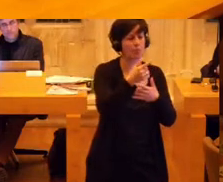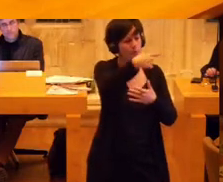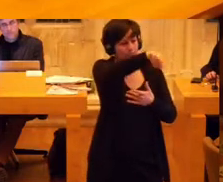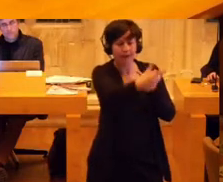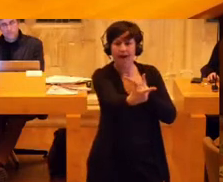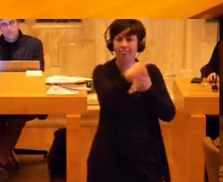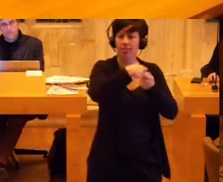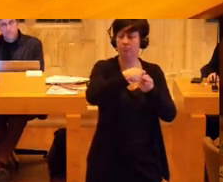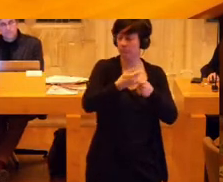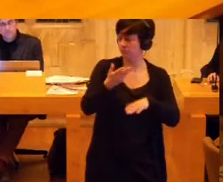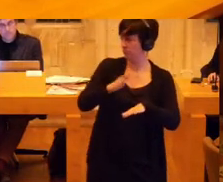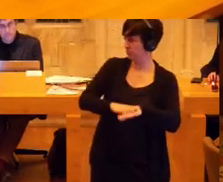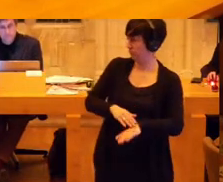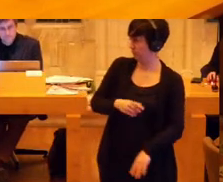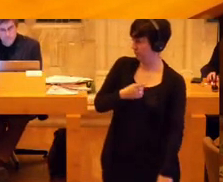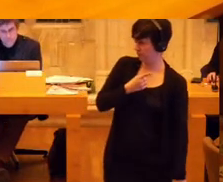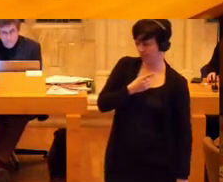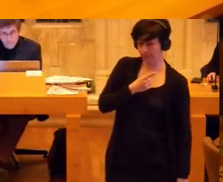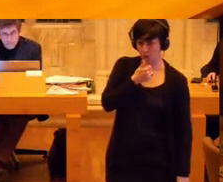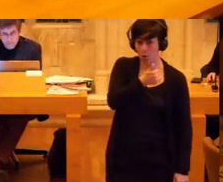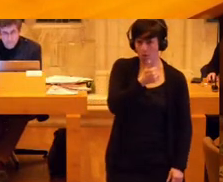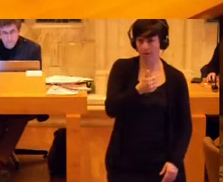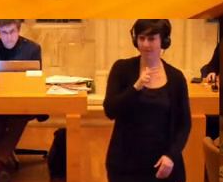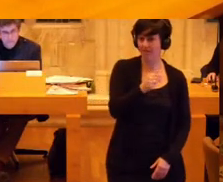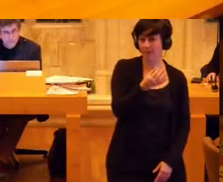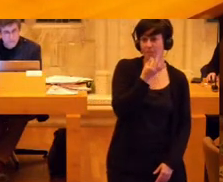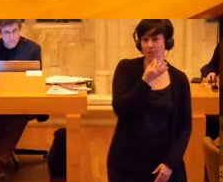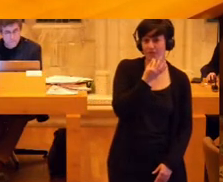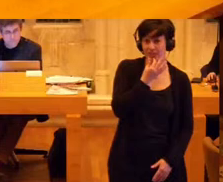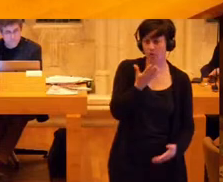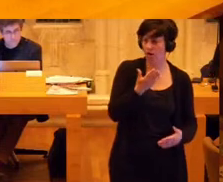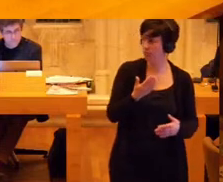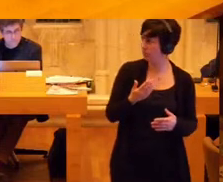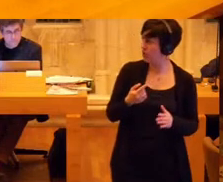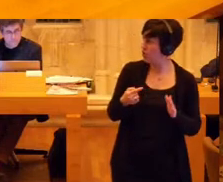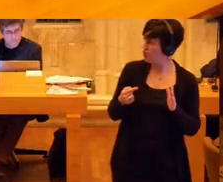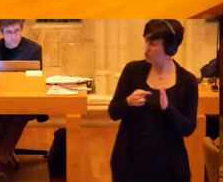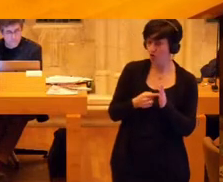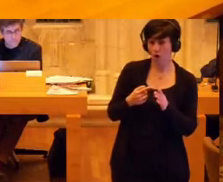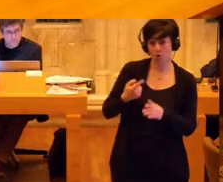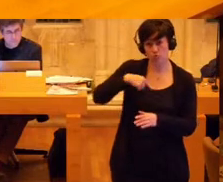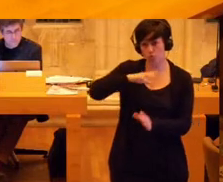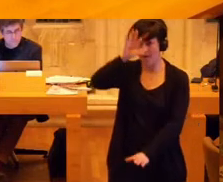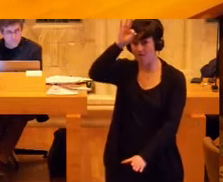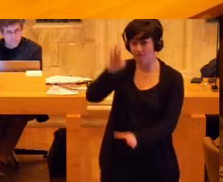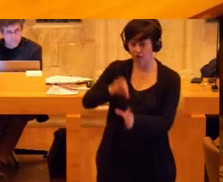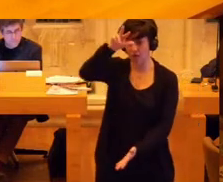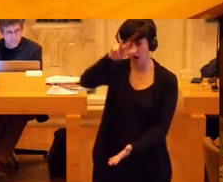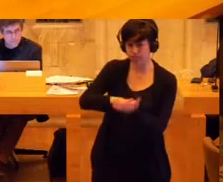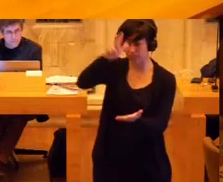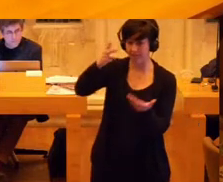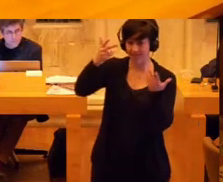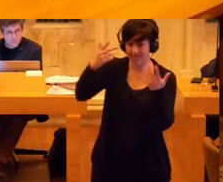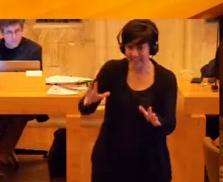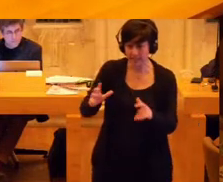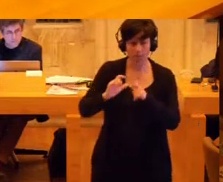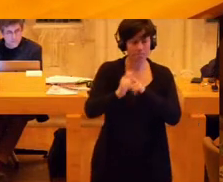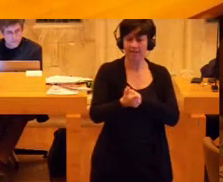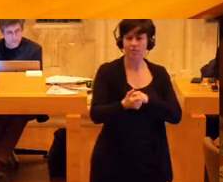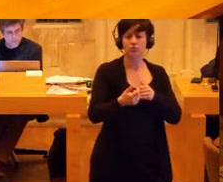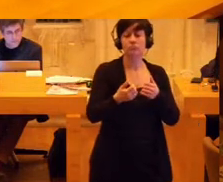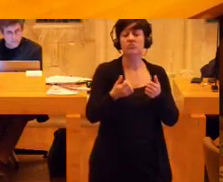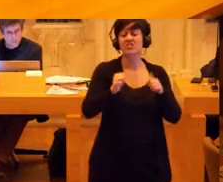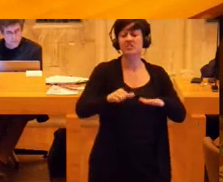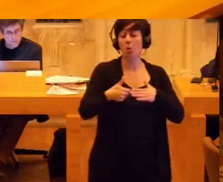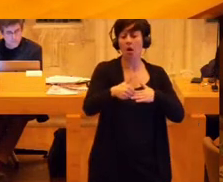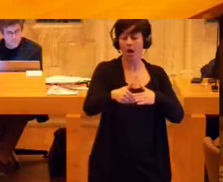moi, c'est un effet d'aubaine où nous allons voir fleurir dans les mois précédant l'adoption définitive du RLPI, les implantations